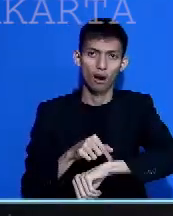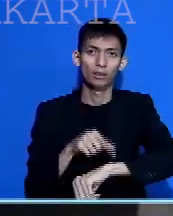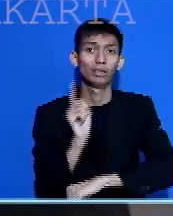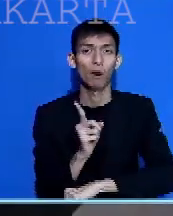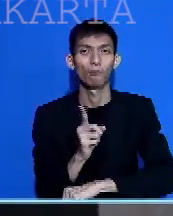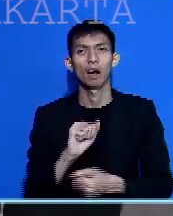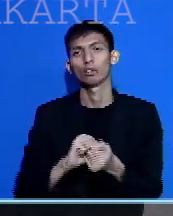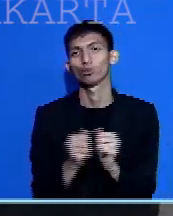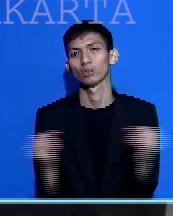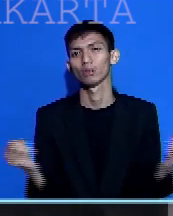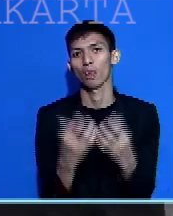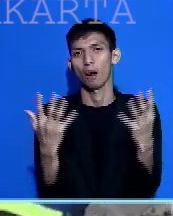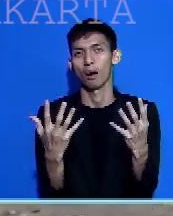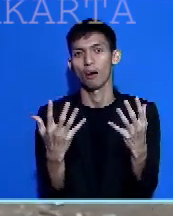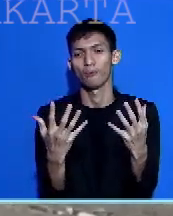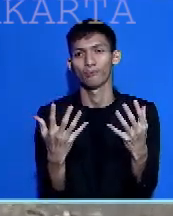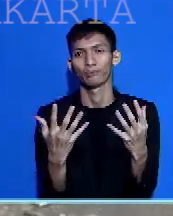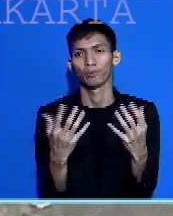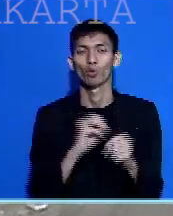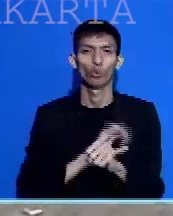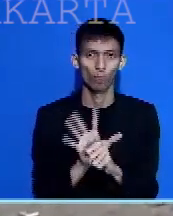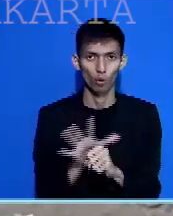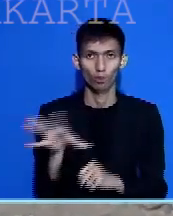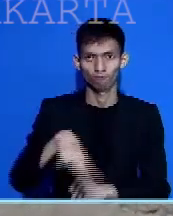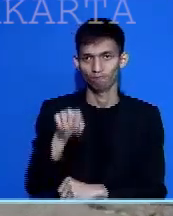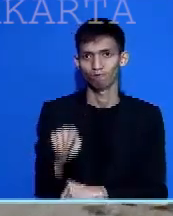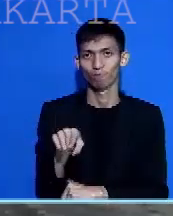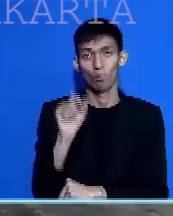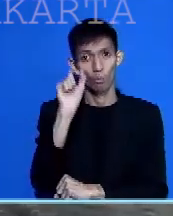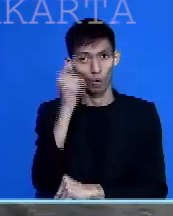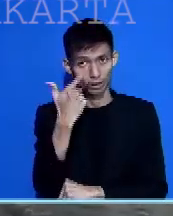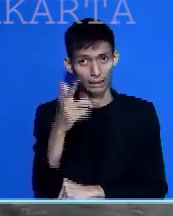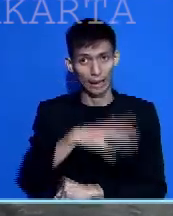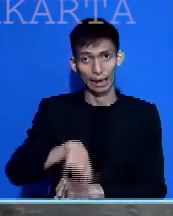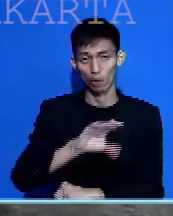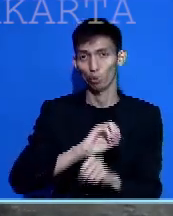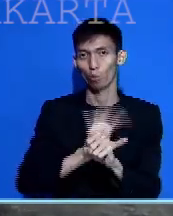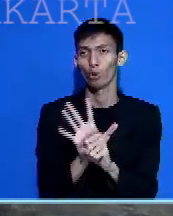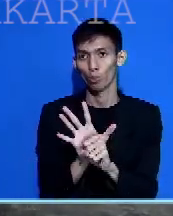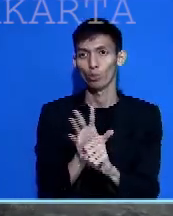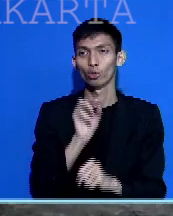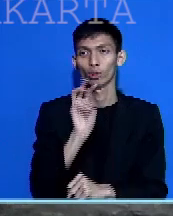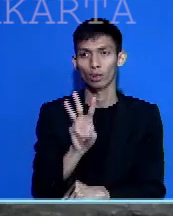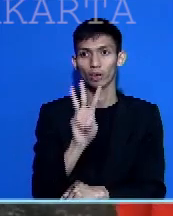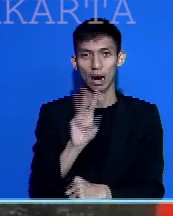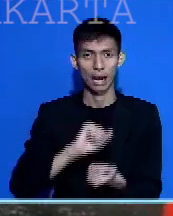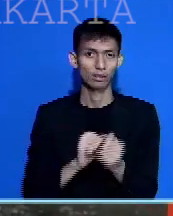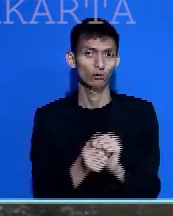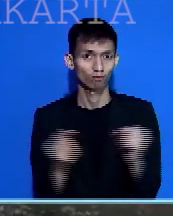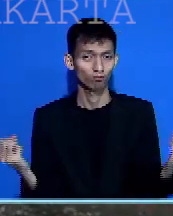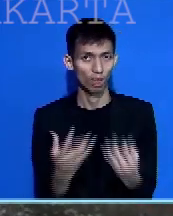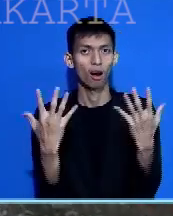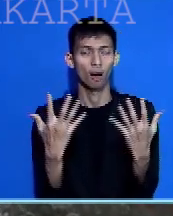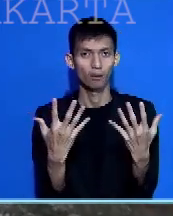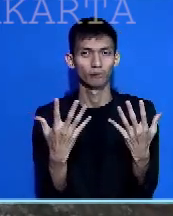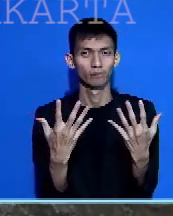wilayah kabupaten Kulon Progo jajaran Kepolisian Resort Kulon Progo mencatat total ada 33 kasus kecelakaan terjadi selama masa